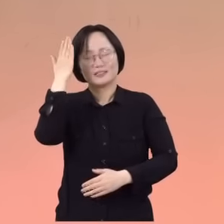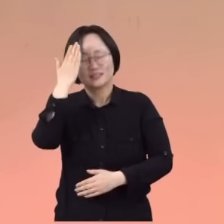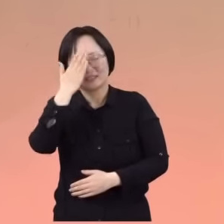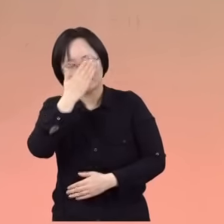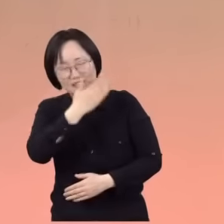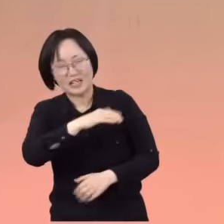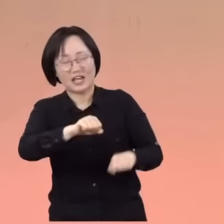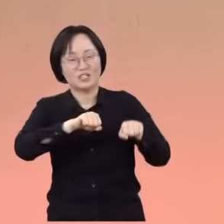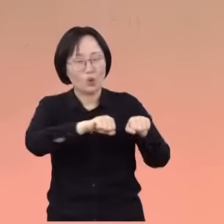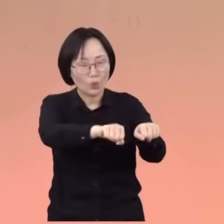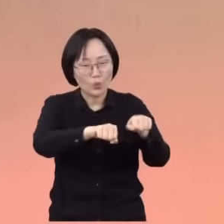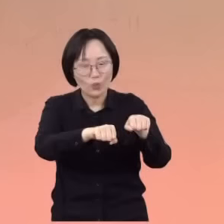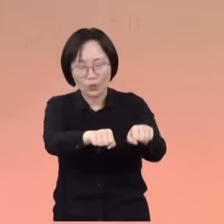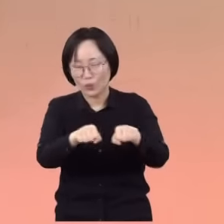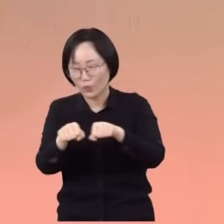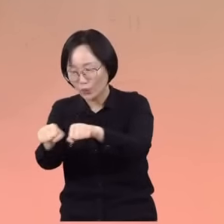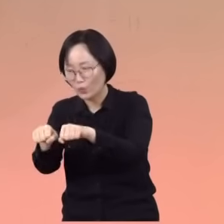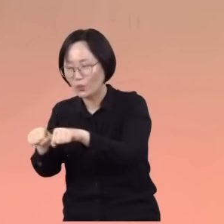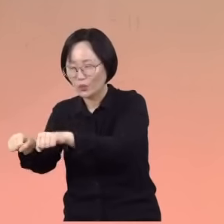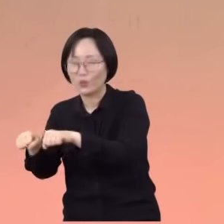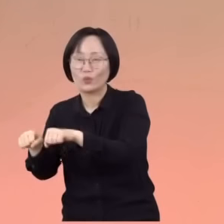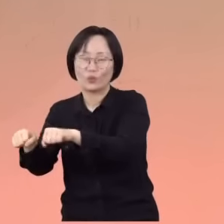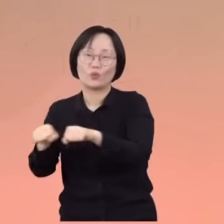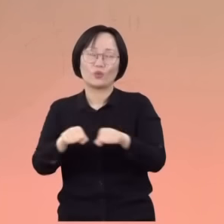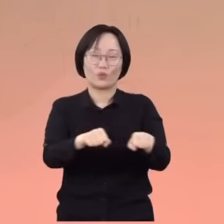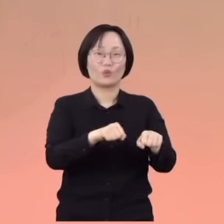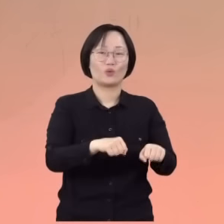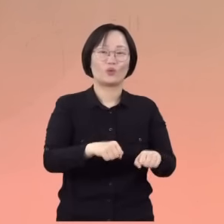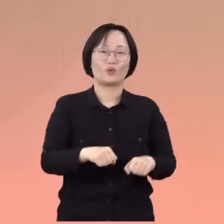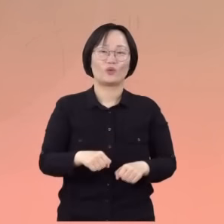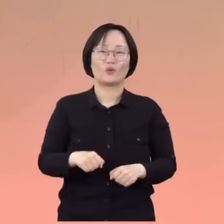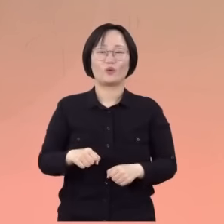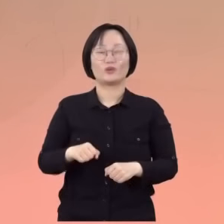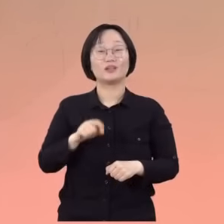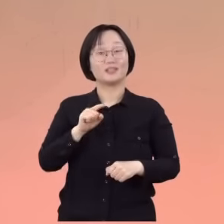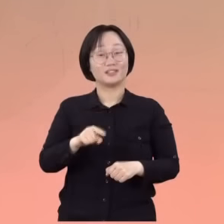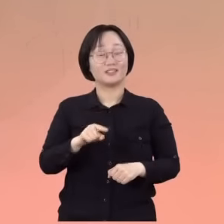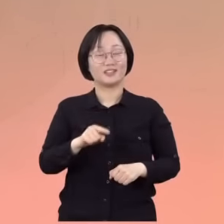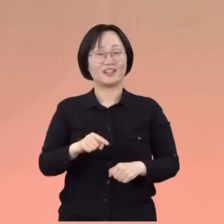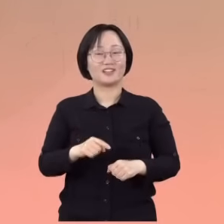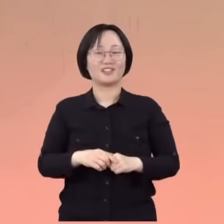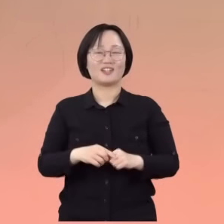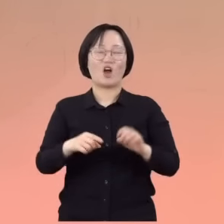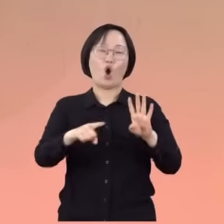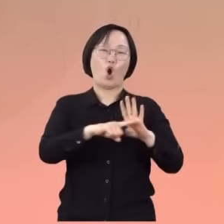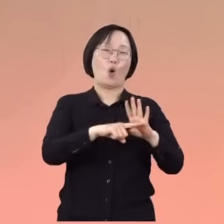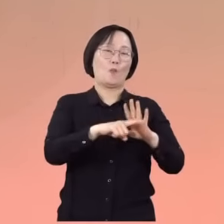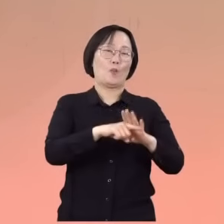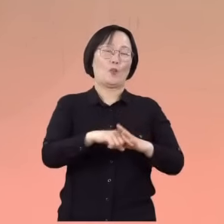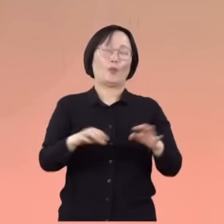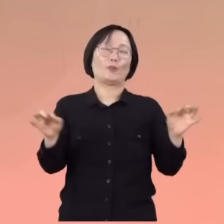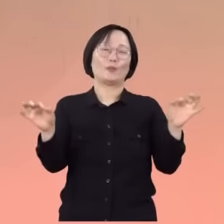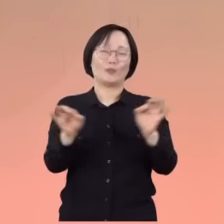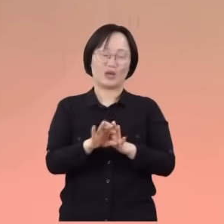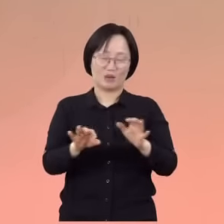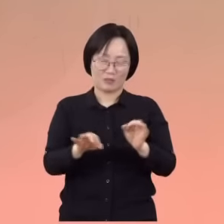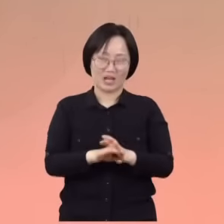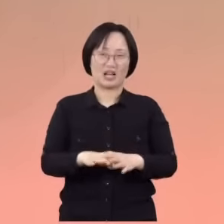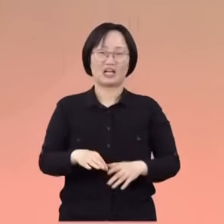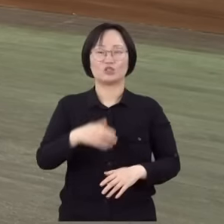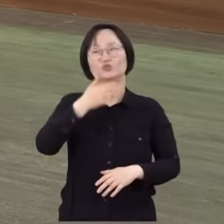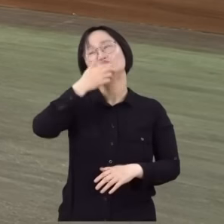주변을 청소하고 내 주변을 깨끗하게 치우는 꿈도 업장이 소멸하는 꿈이래요